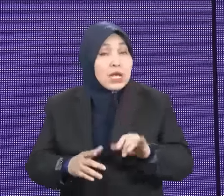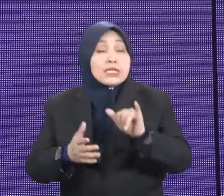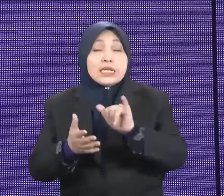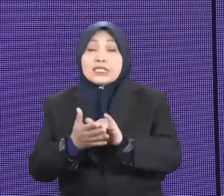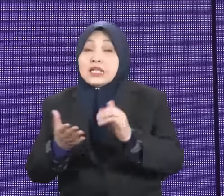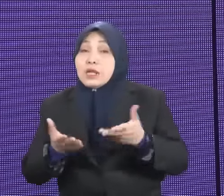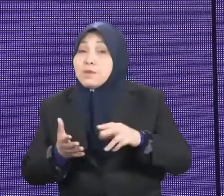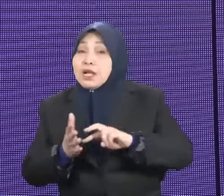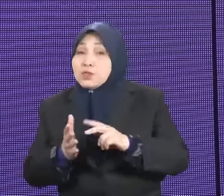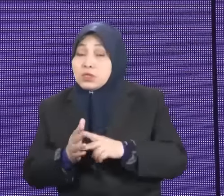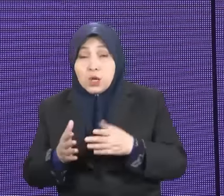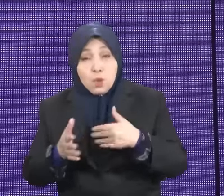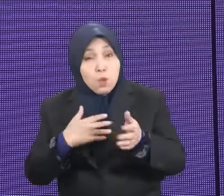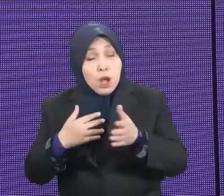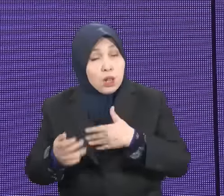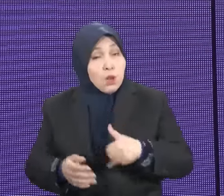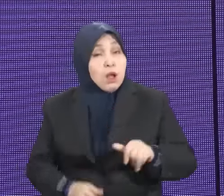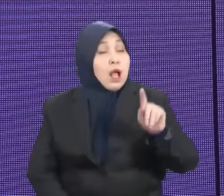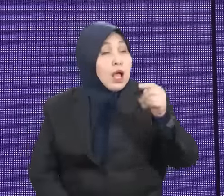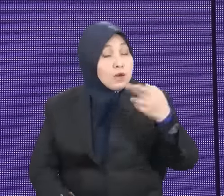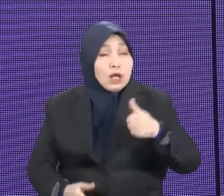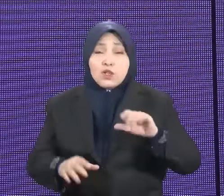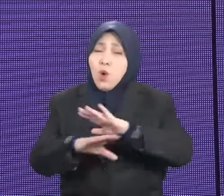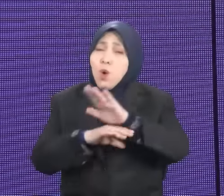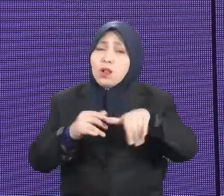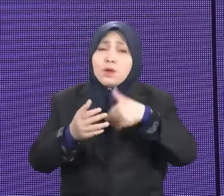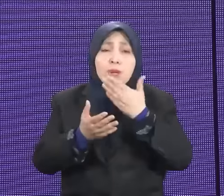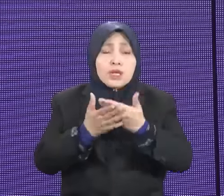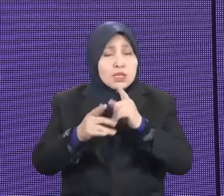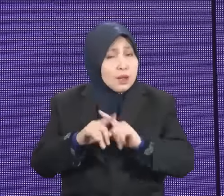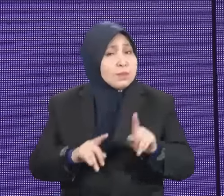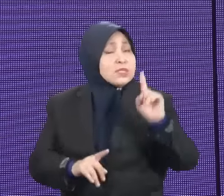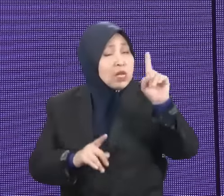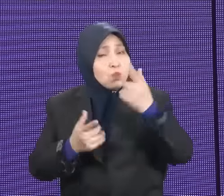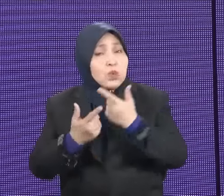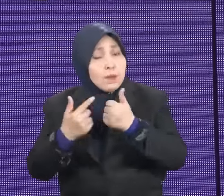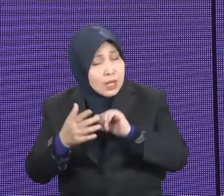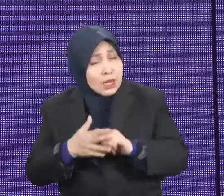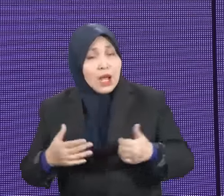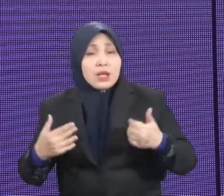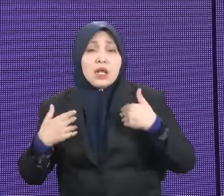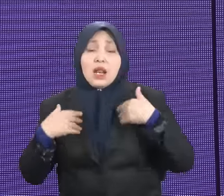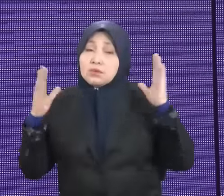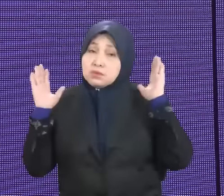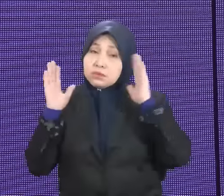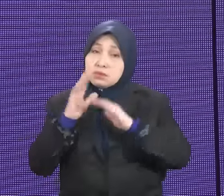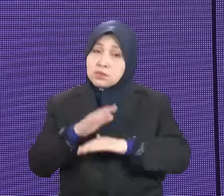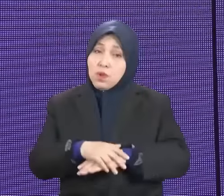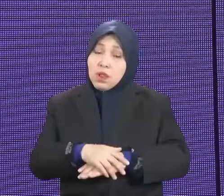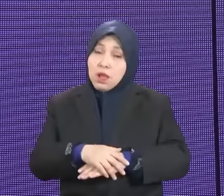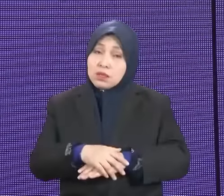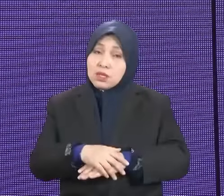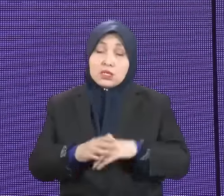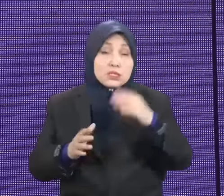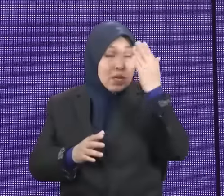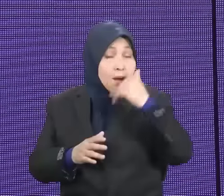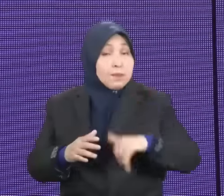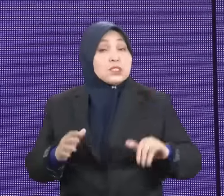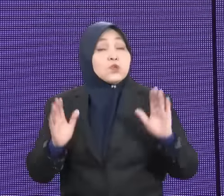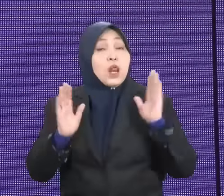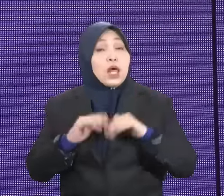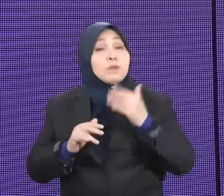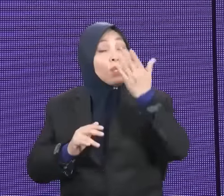walaupun Khairat itu merujuk pada segala kebaikan tapi salah satunya adalah salat salah satu pendapat ulama adalah salat